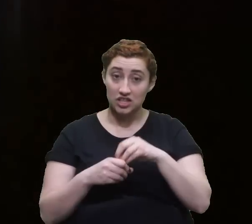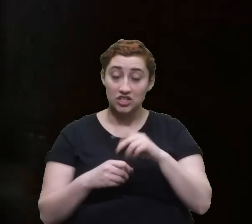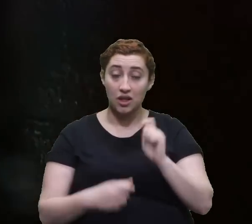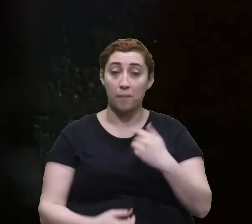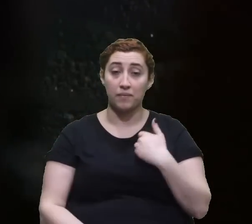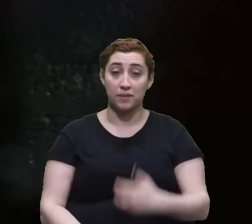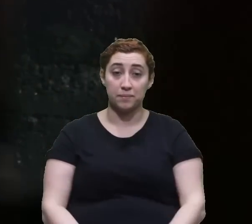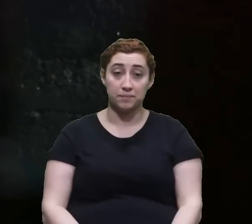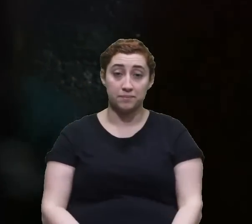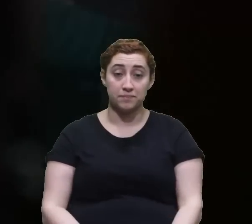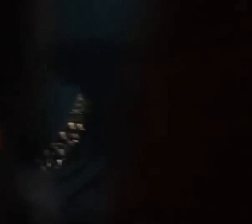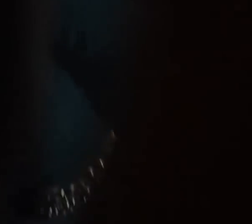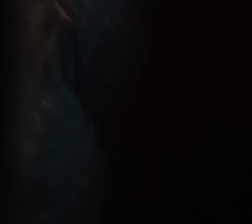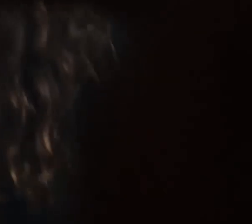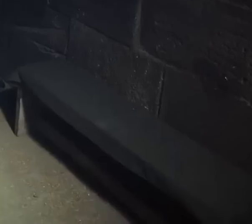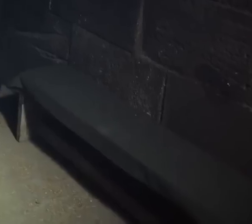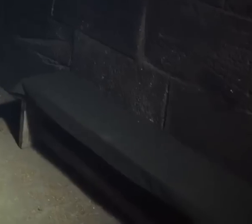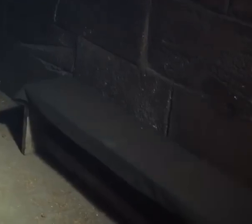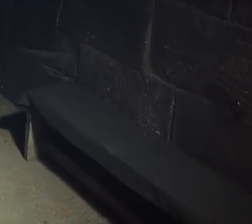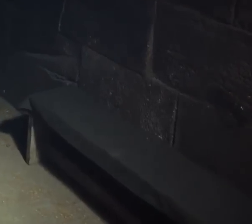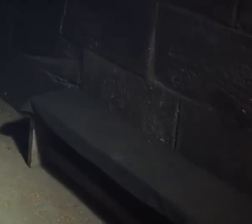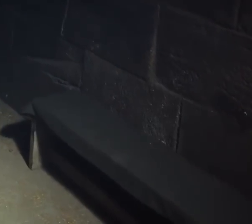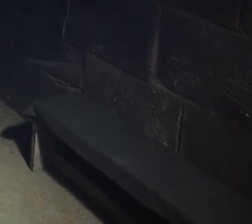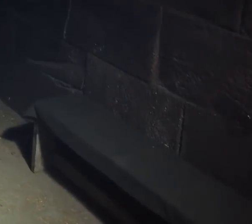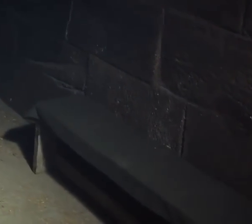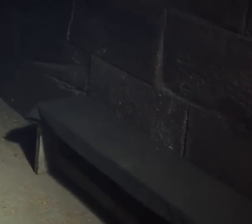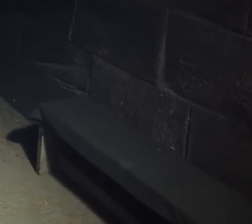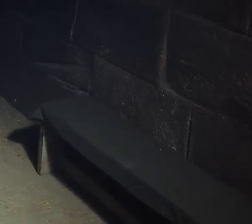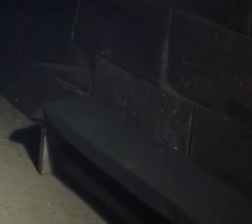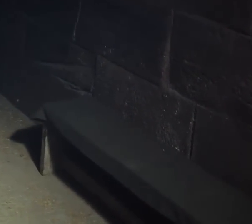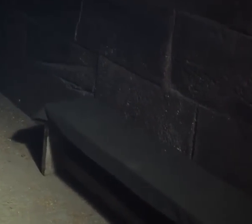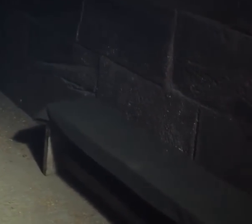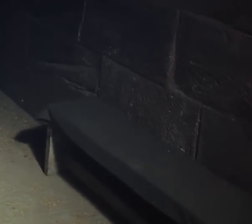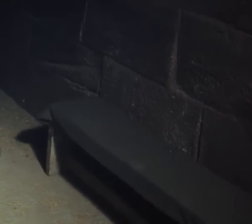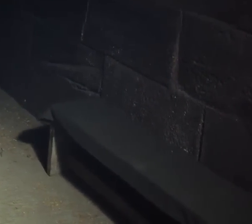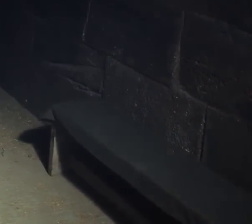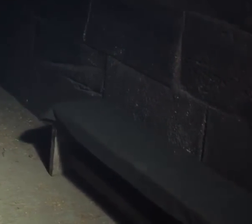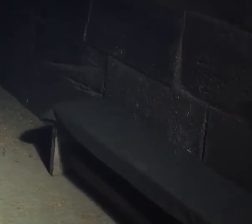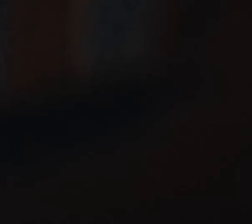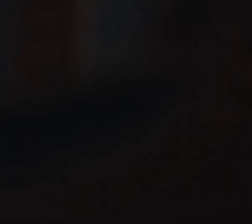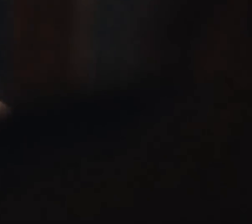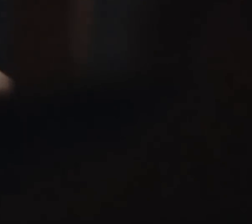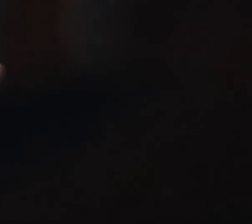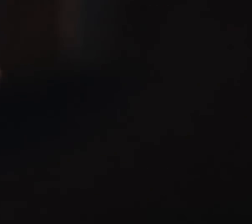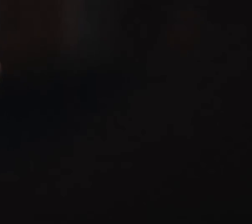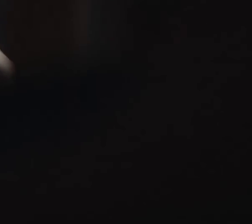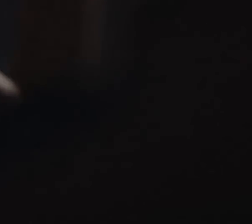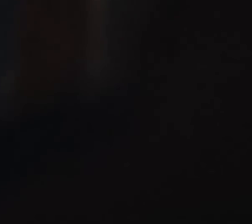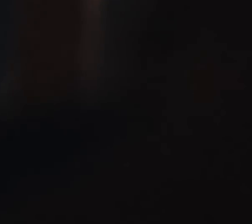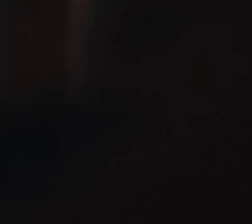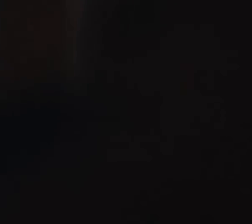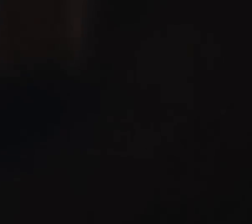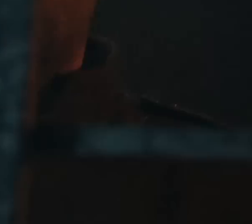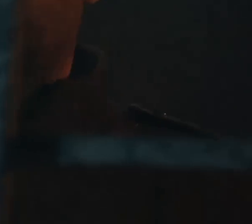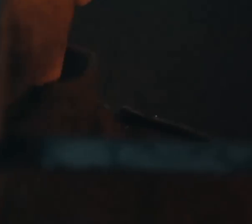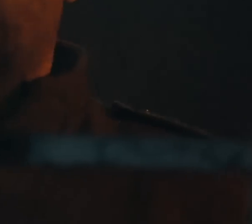kopardım. Farah kalktı yerinden, tebessüm ederek işveli bakışlarla Fethi'ye doğru yürüyor. Saçının yanını nazik bir tavırla geriye